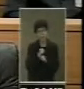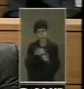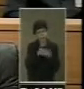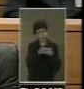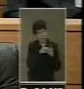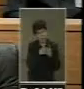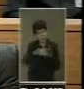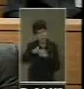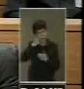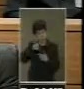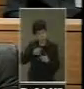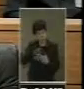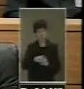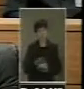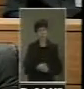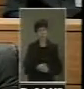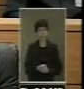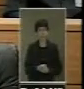ำเร็จ